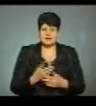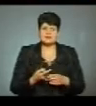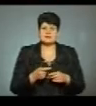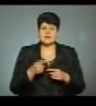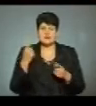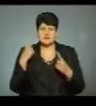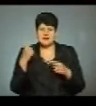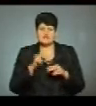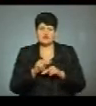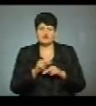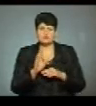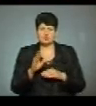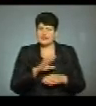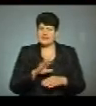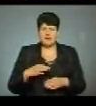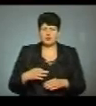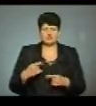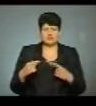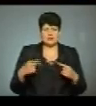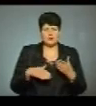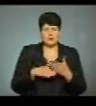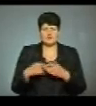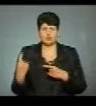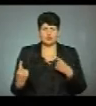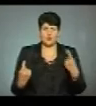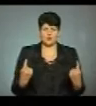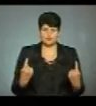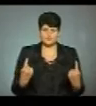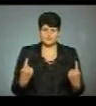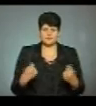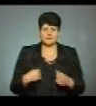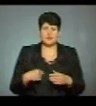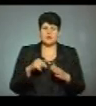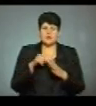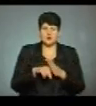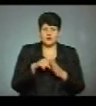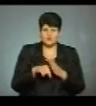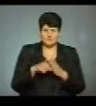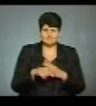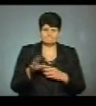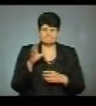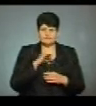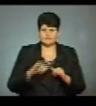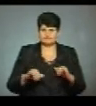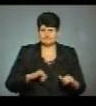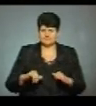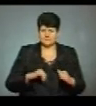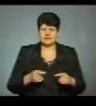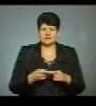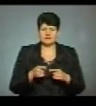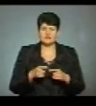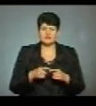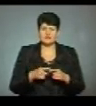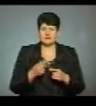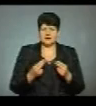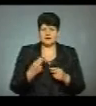бути небайдужими до інших і допомагати один одному. Роль розбійника зіграв 10-класник Андрій Мацишин. Хлопець каже, це друга вистава, у якій